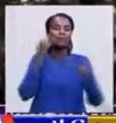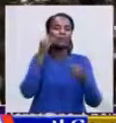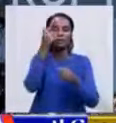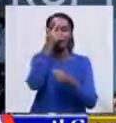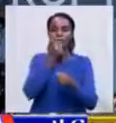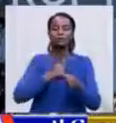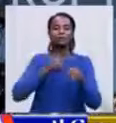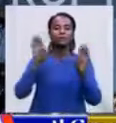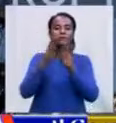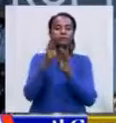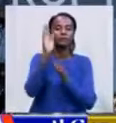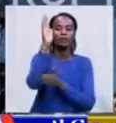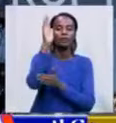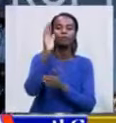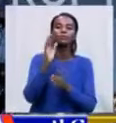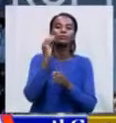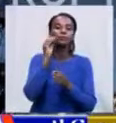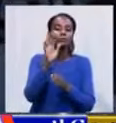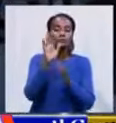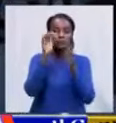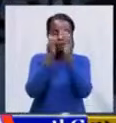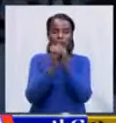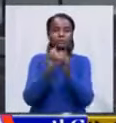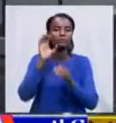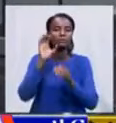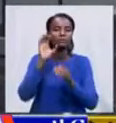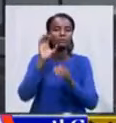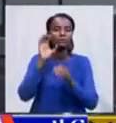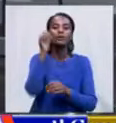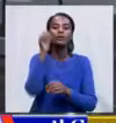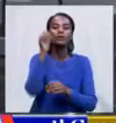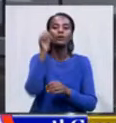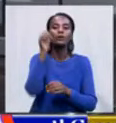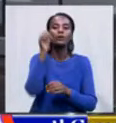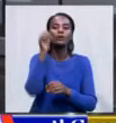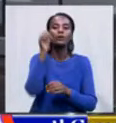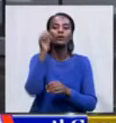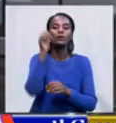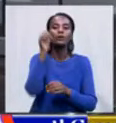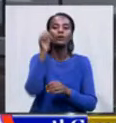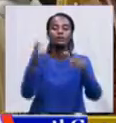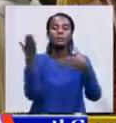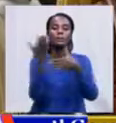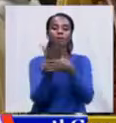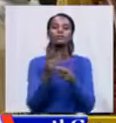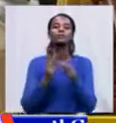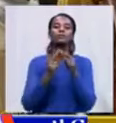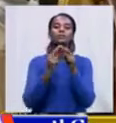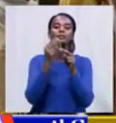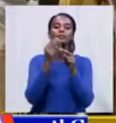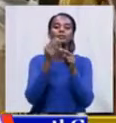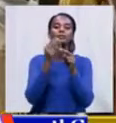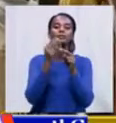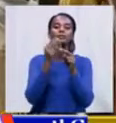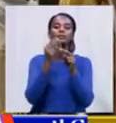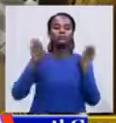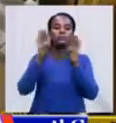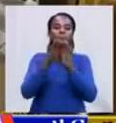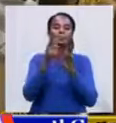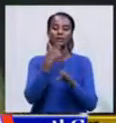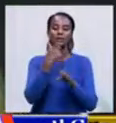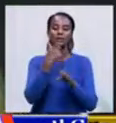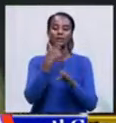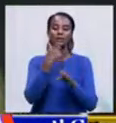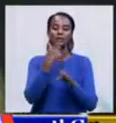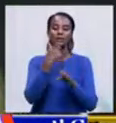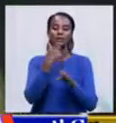ዘግቶ ፈጣሪውን በቤቱ ሆኖ እንዲያመልክ ማስገድዷል። በኢትዮጵያም የቫይረሱን ስርጭት ለመከላከል ሲባል ቤተ እምነቶች ተዘግተዋል። ምዕመናን